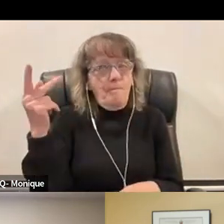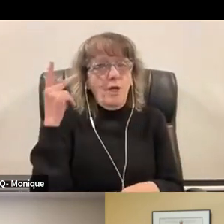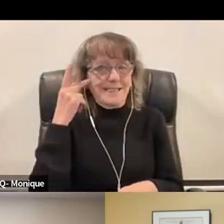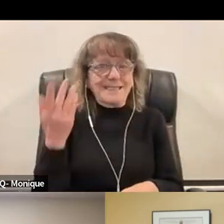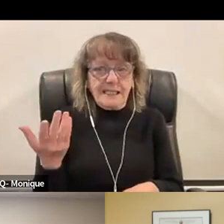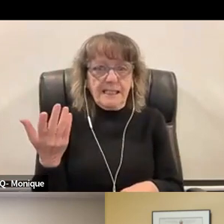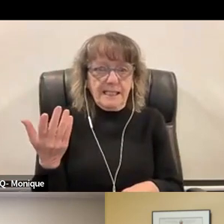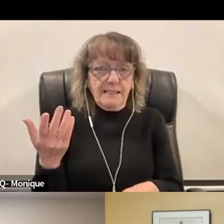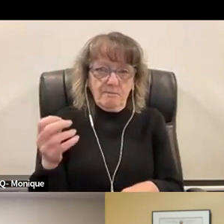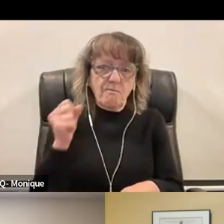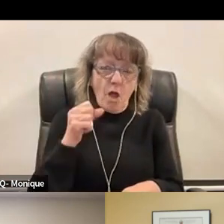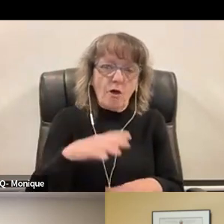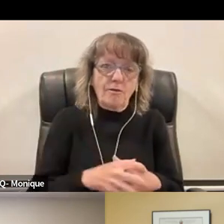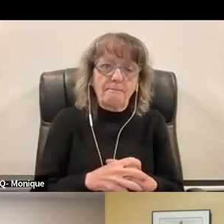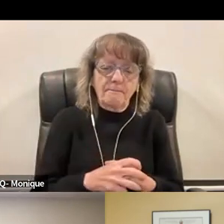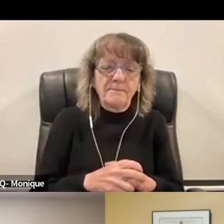très présente.